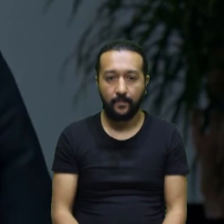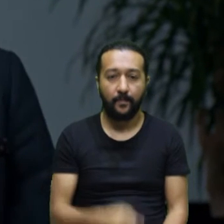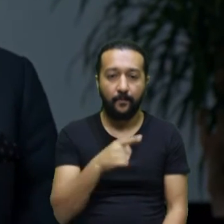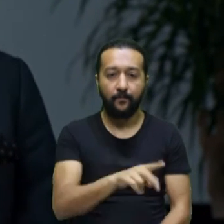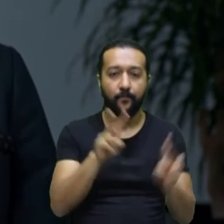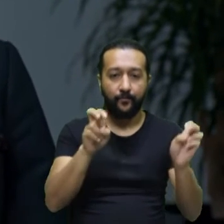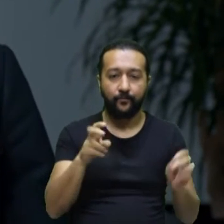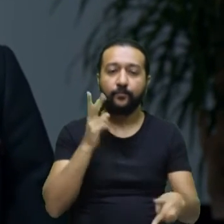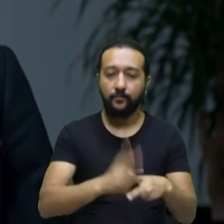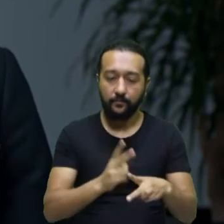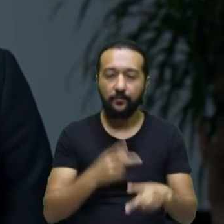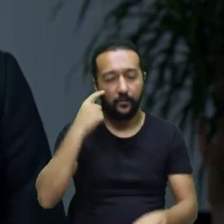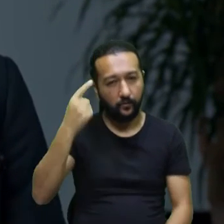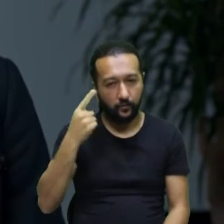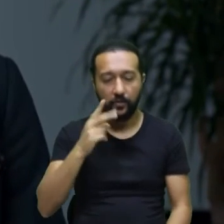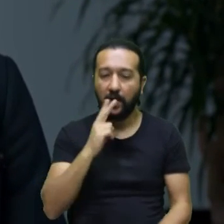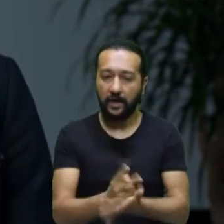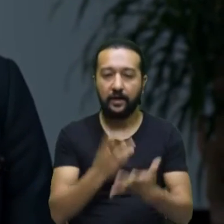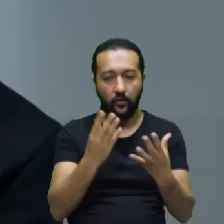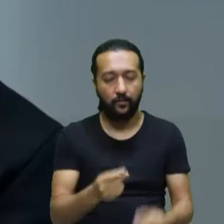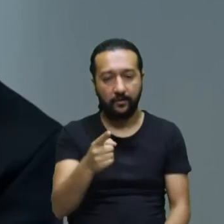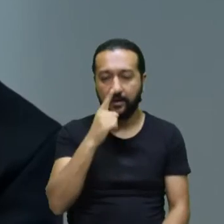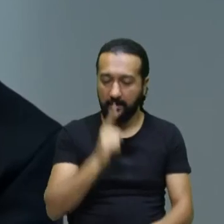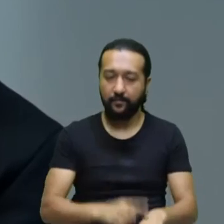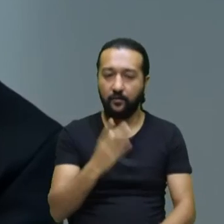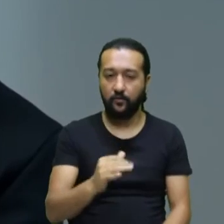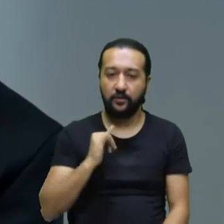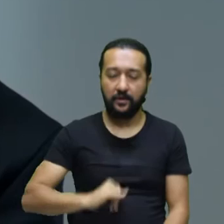Bu konuyu ivedilikle değerlendireceğimden emin olabilirsiniz.